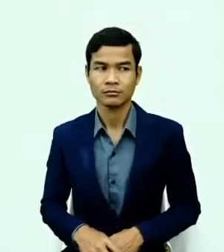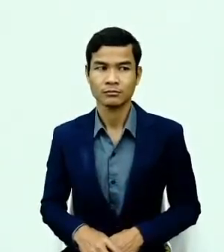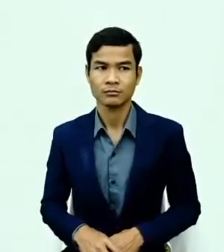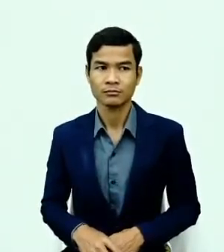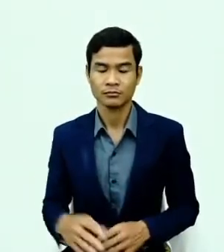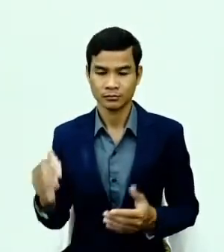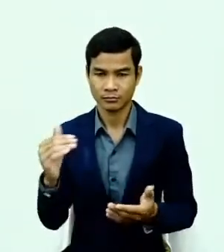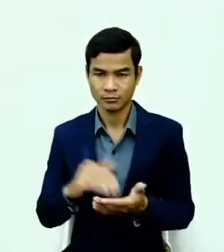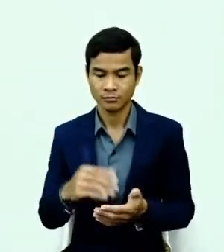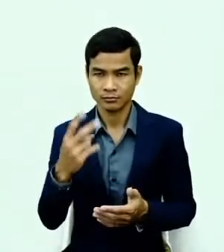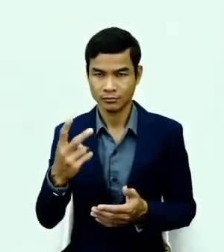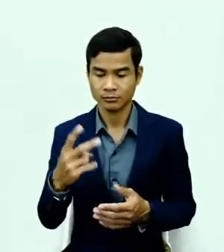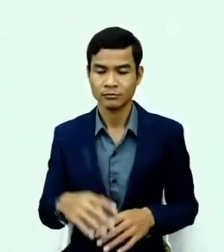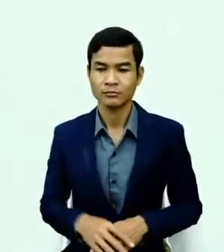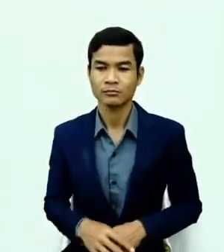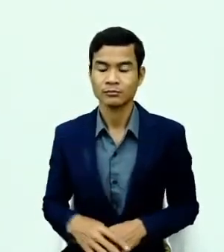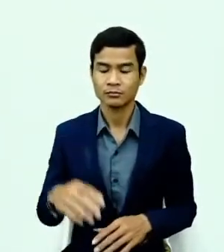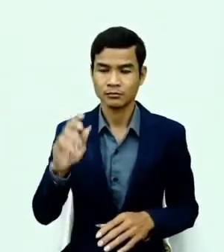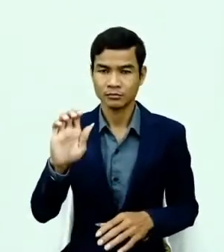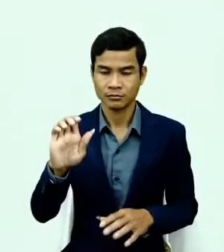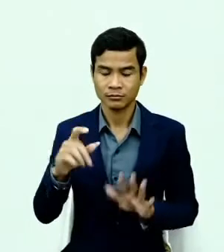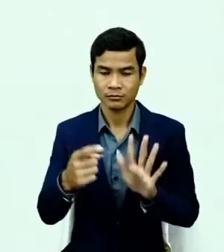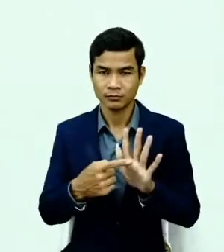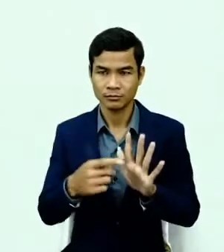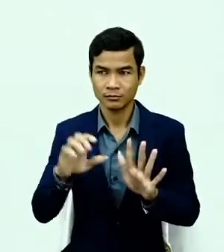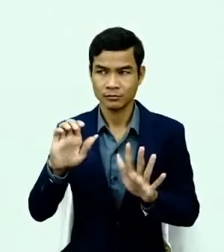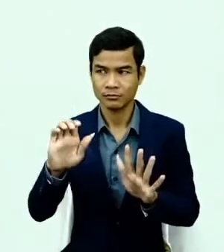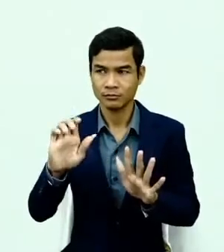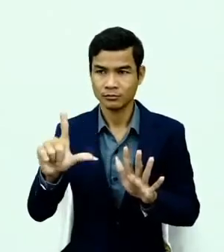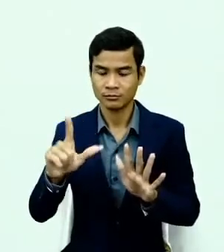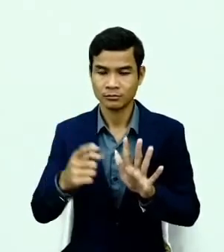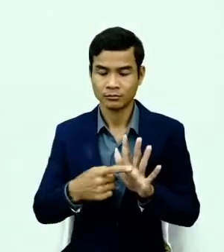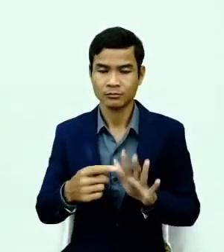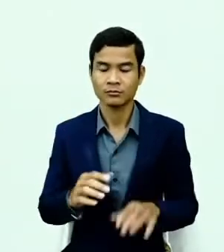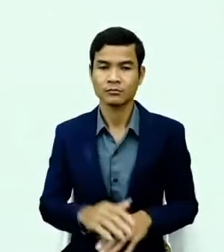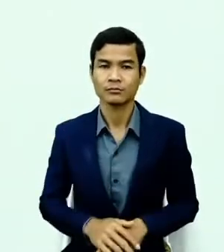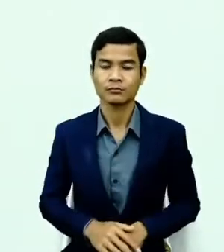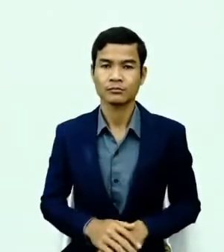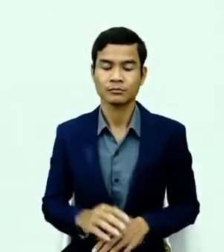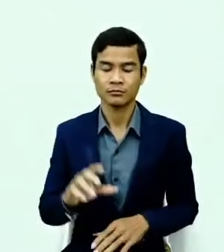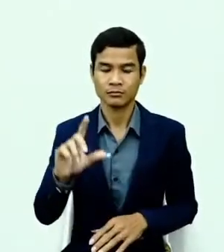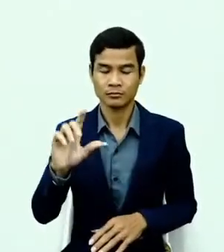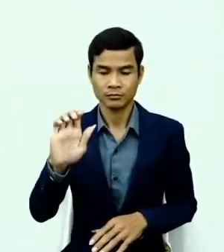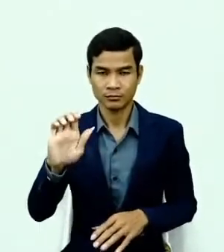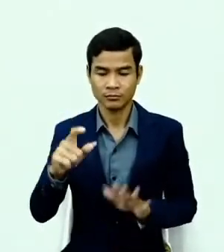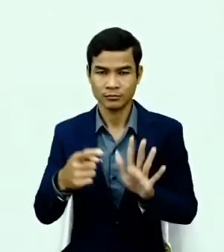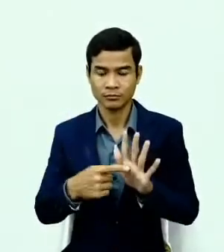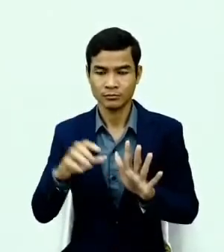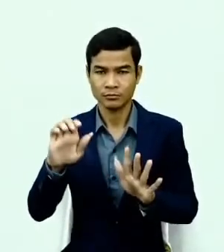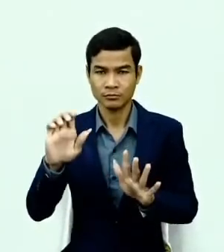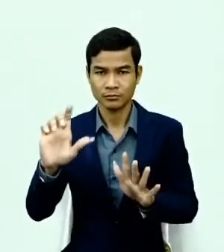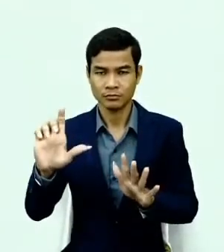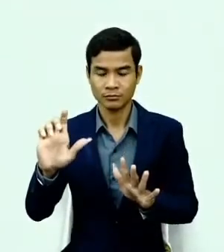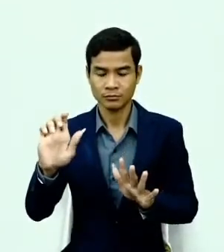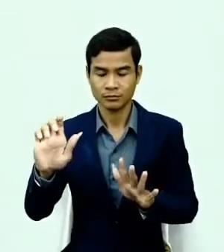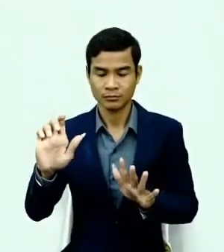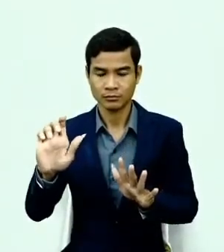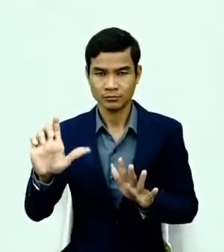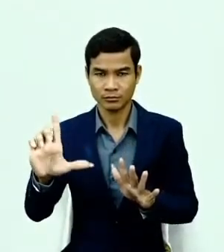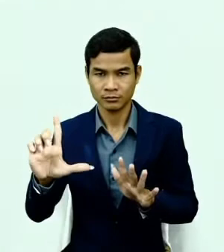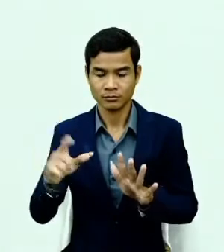ទៀងផ្ទាត់ចើជឺចើជឺ